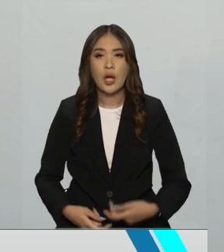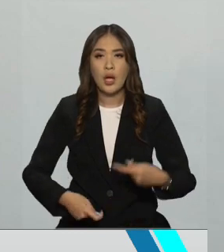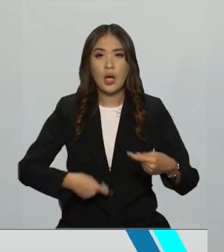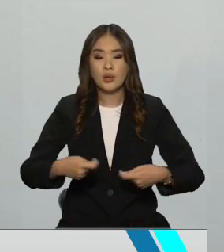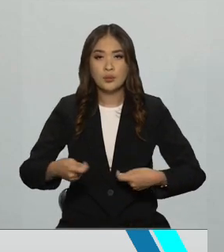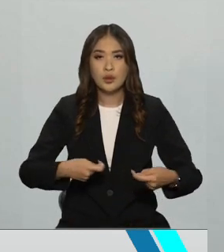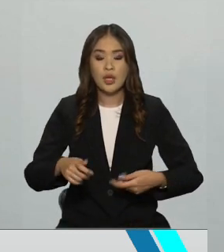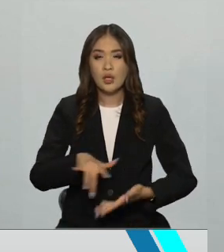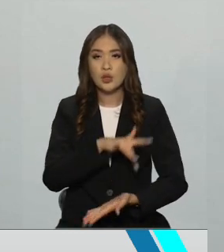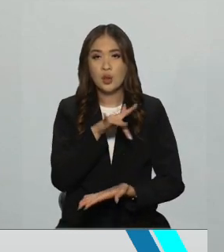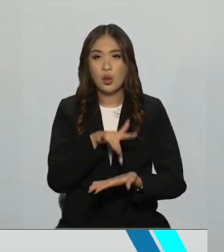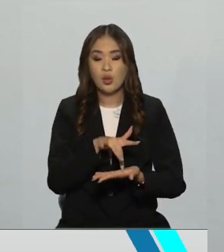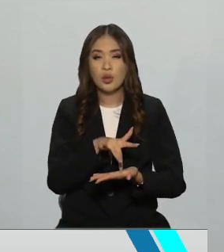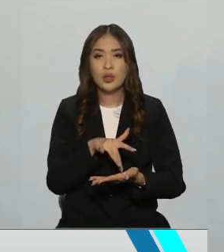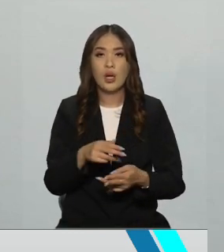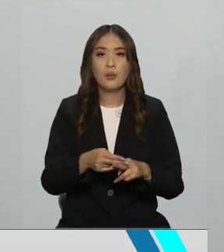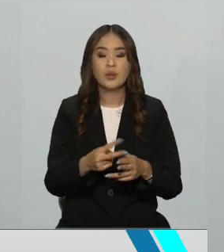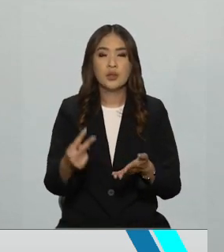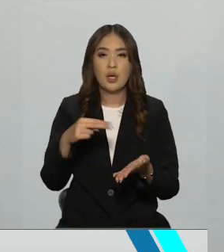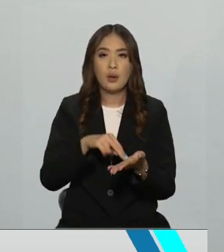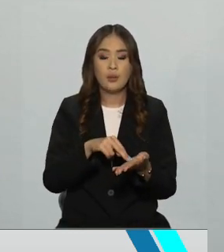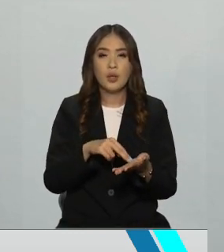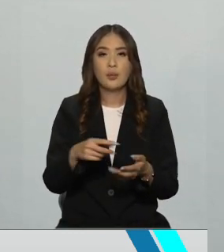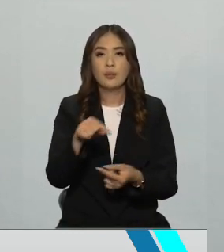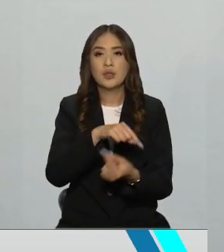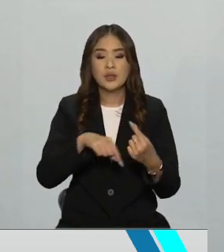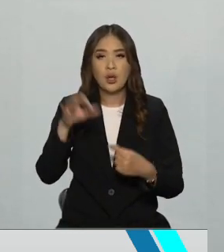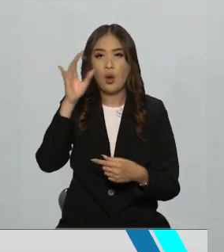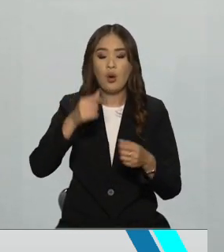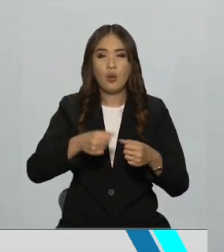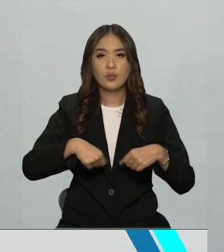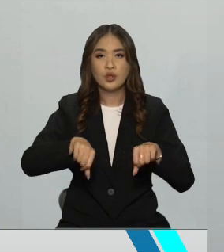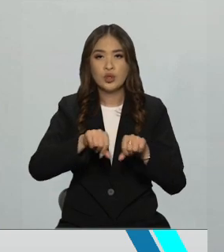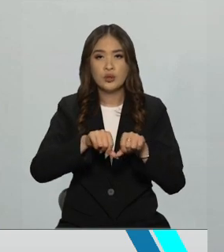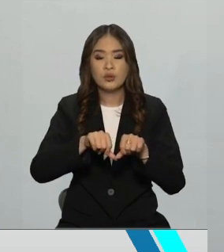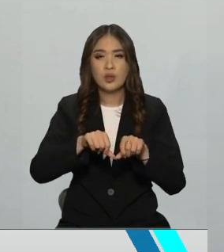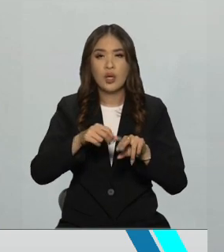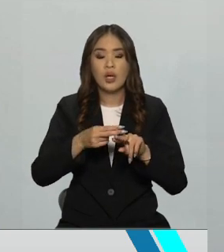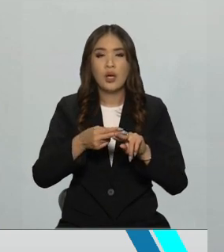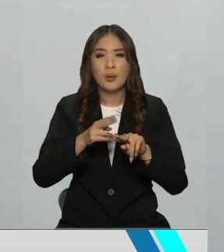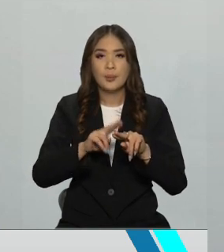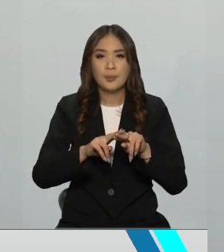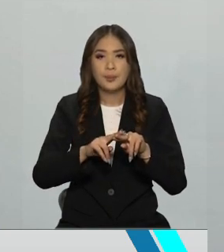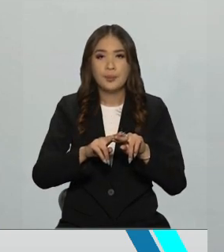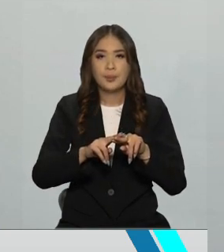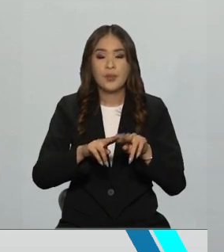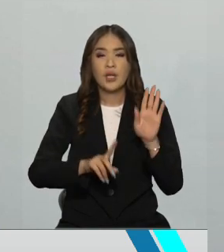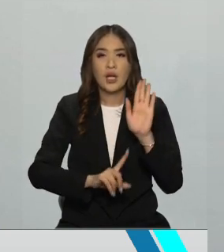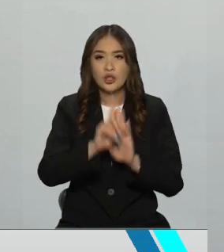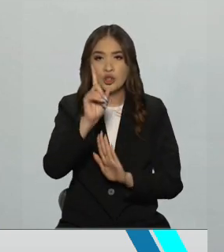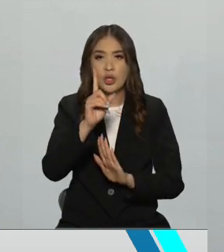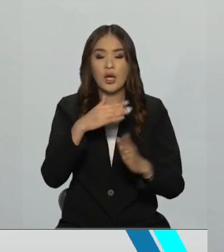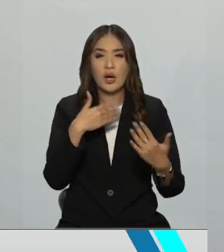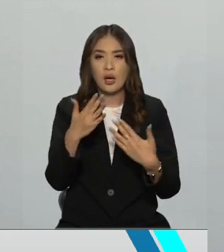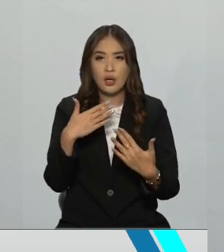администрации города, представителям правительства, бизнесу, общественности и честно начинать вести диалог,